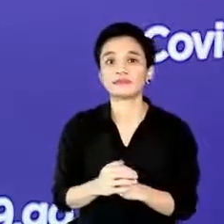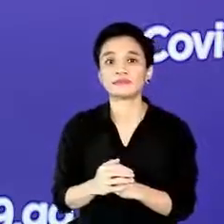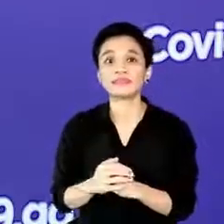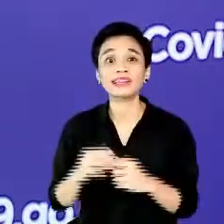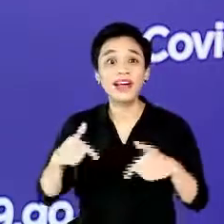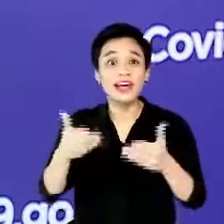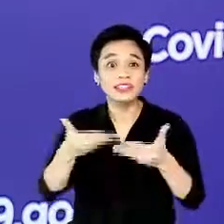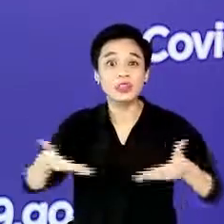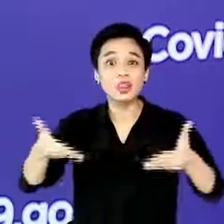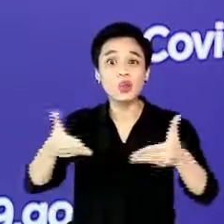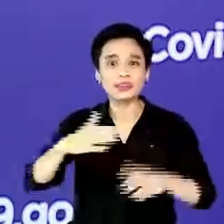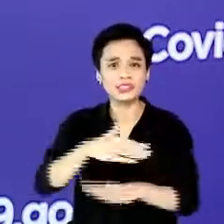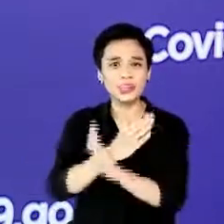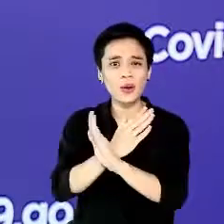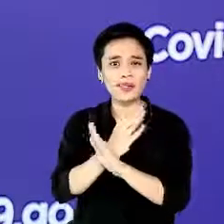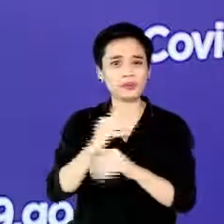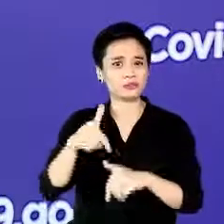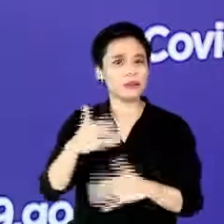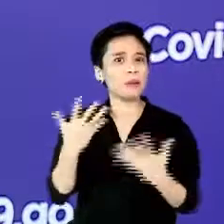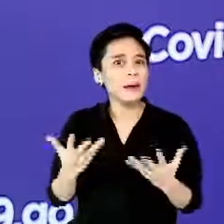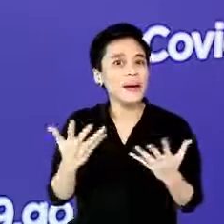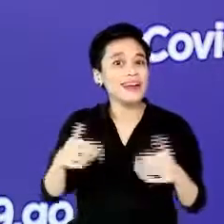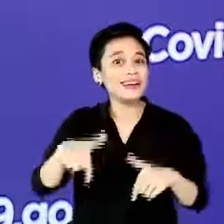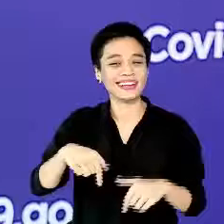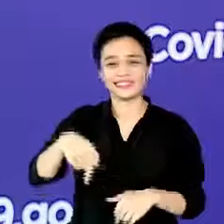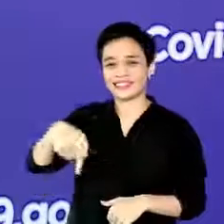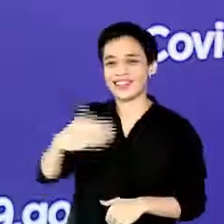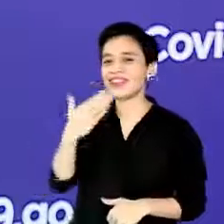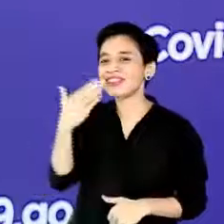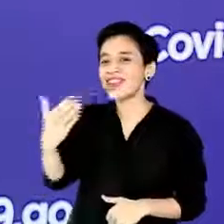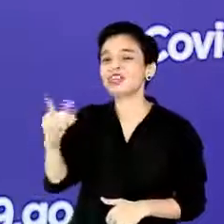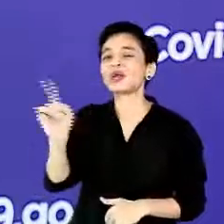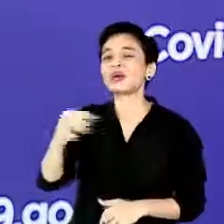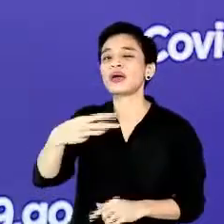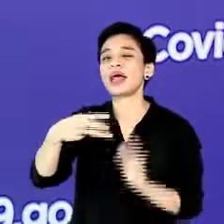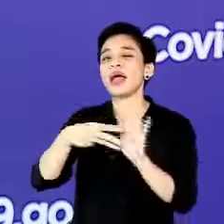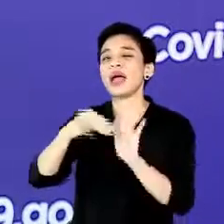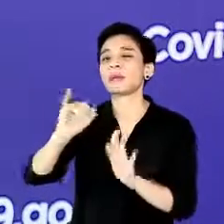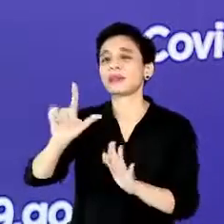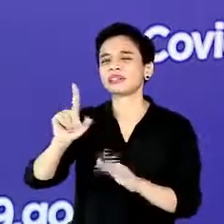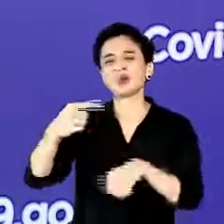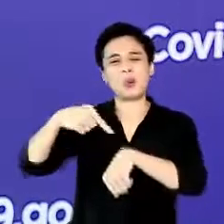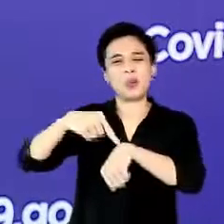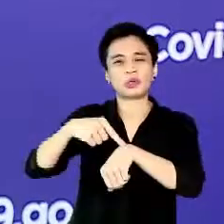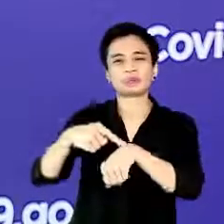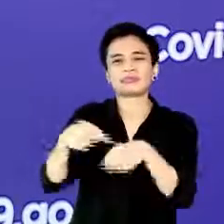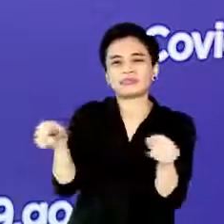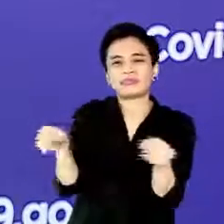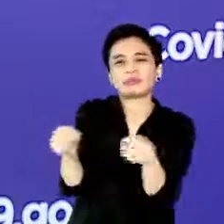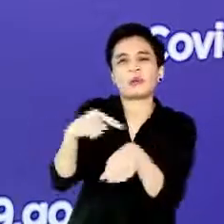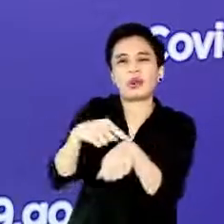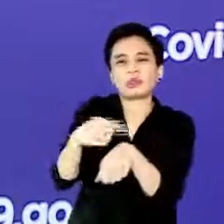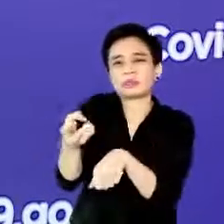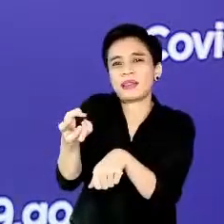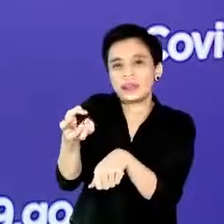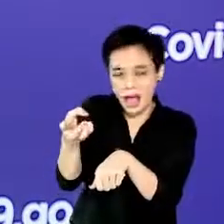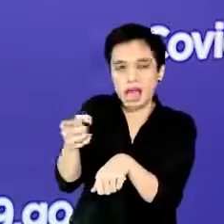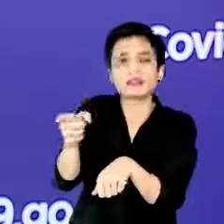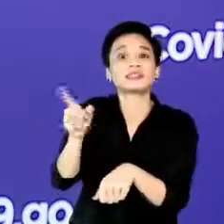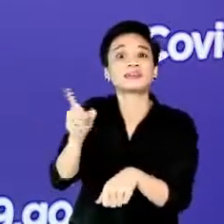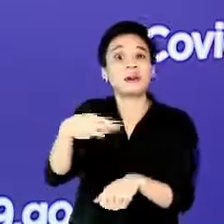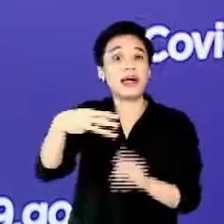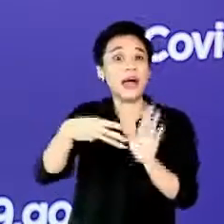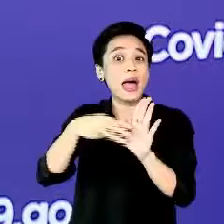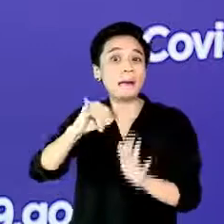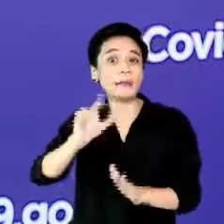perkembangan di Jawa Timur terlebih dahulu dengan Mas Emil yang memang hari ini waktu terbatas karena selanjutnya ada kegiatan yang HAM